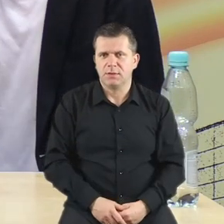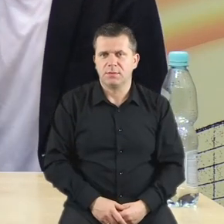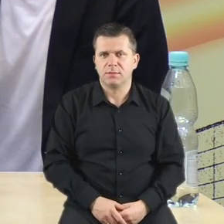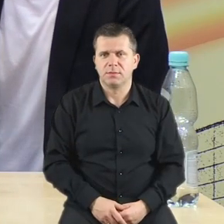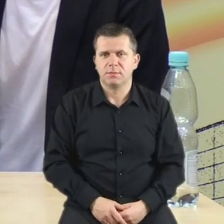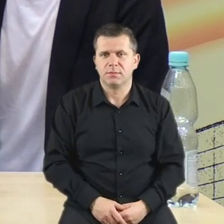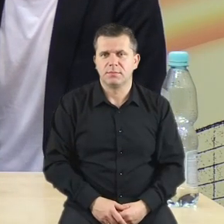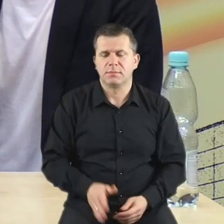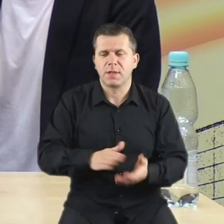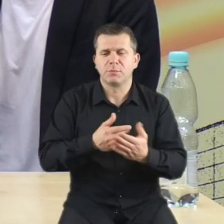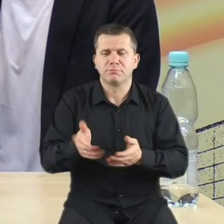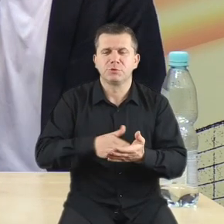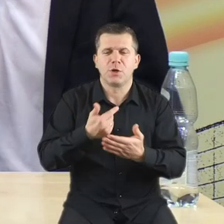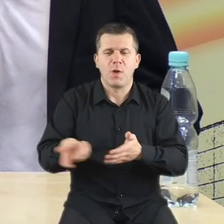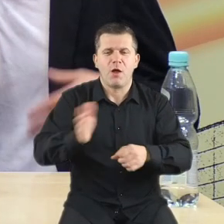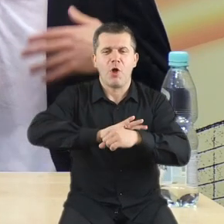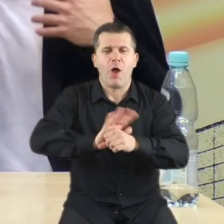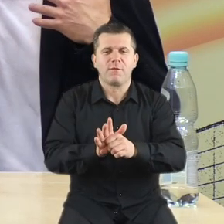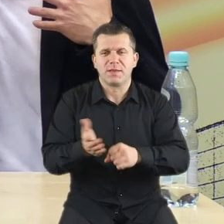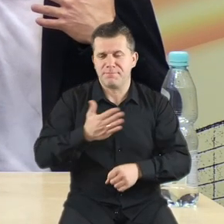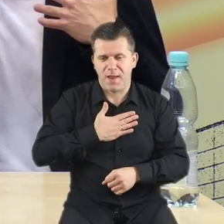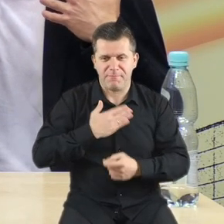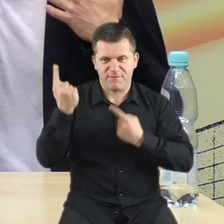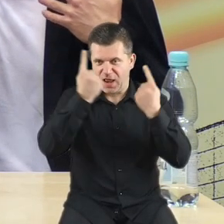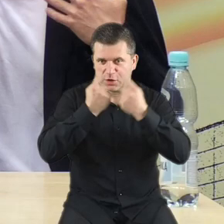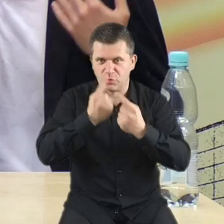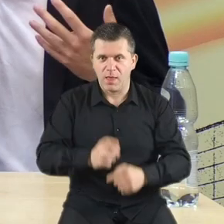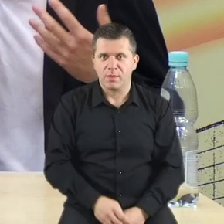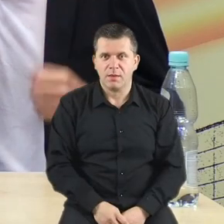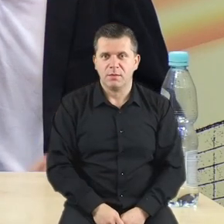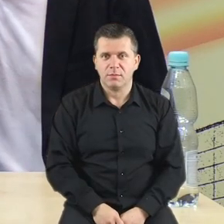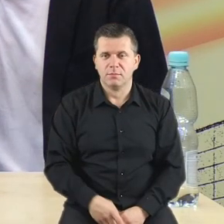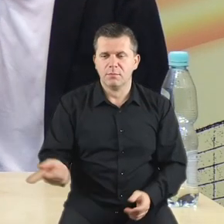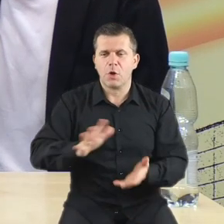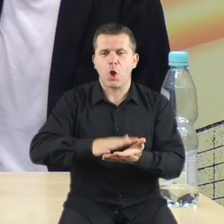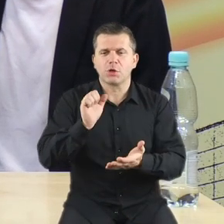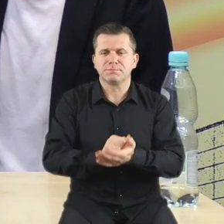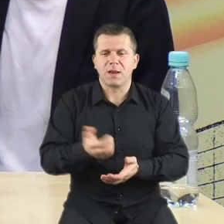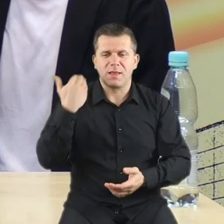covidowej, ja też mam takie wrażenie, że ten koszmar Holokaustu,